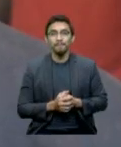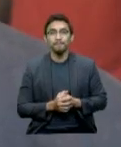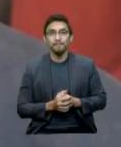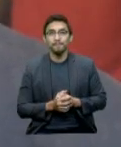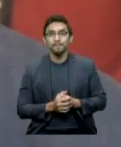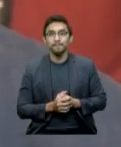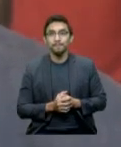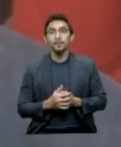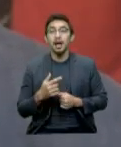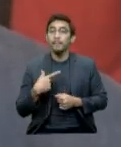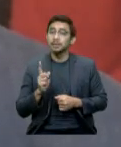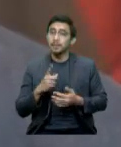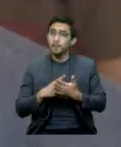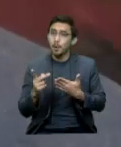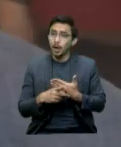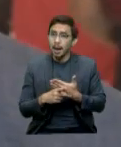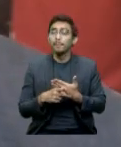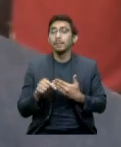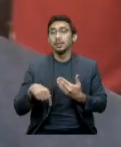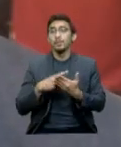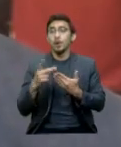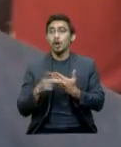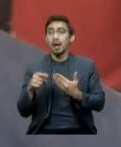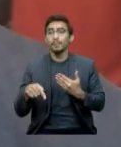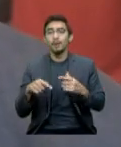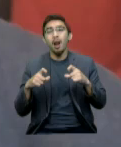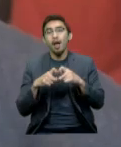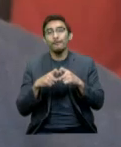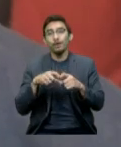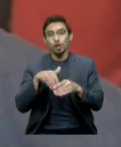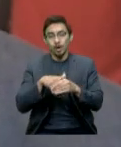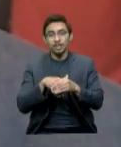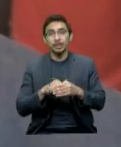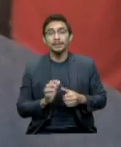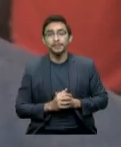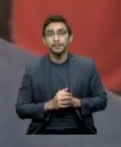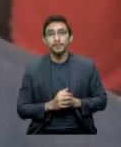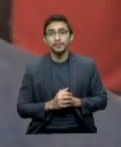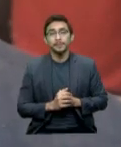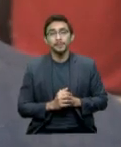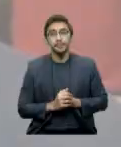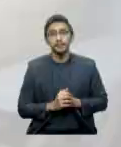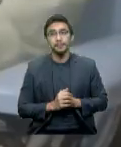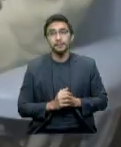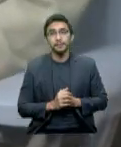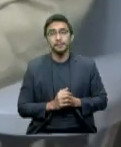kenapa disebut program ini disebut sebagai Love Donation gitu kan, karena kita mendonasikan kasih sayang kepada sesama